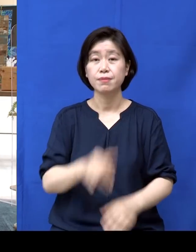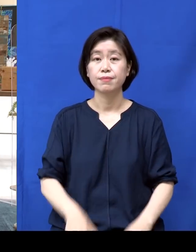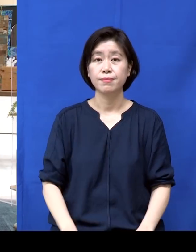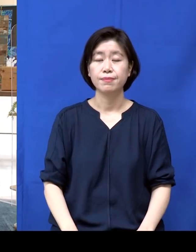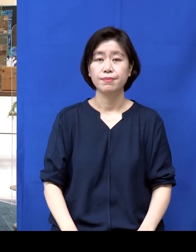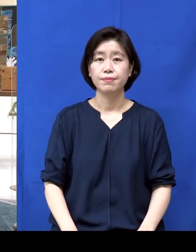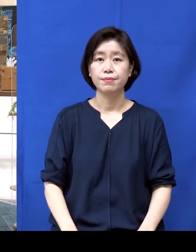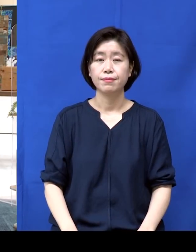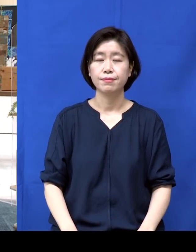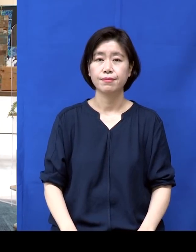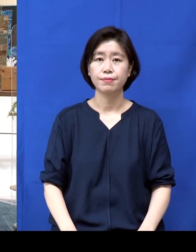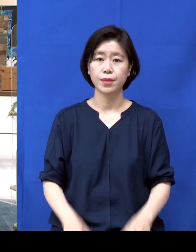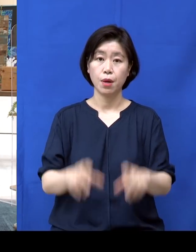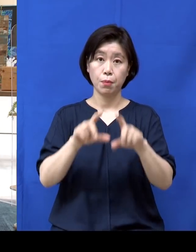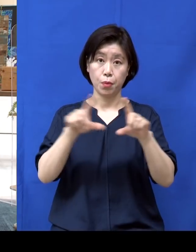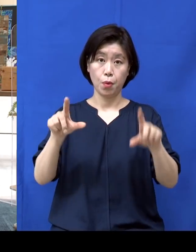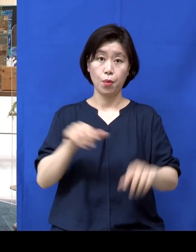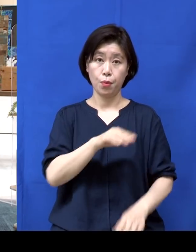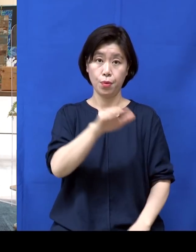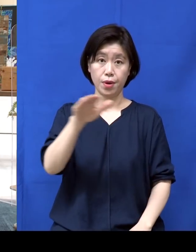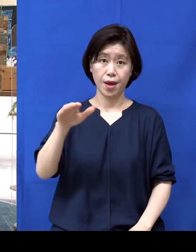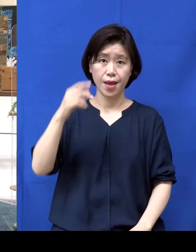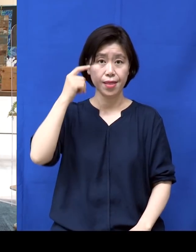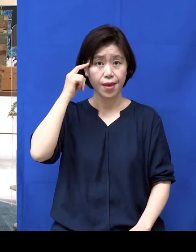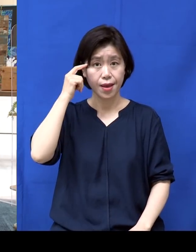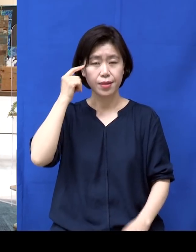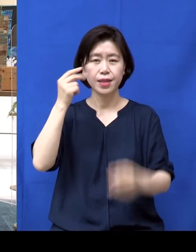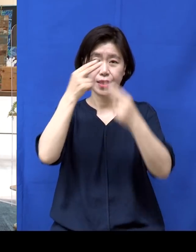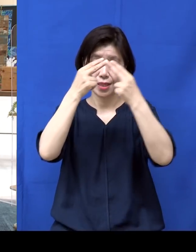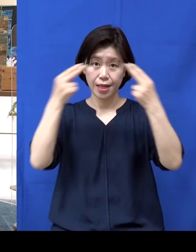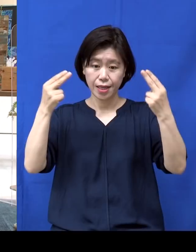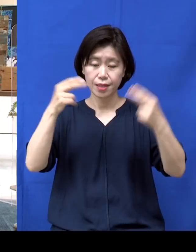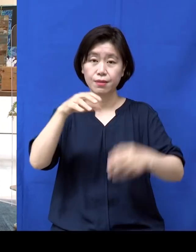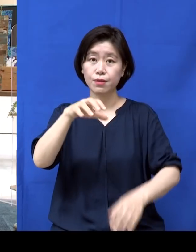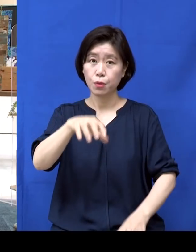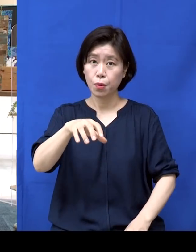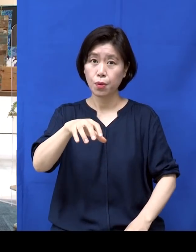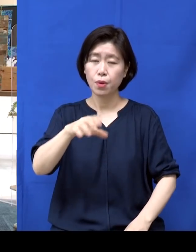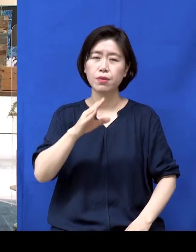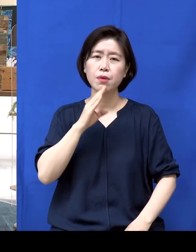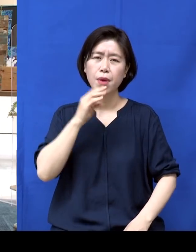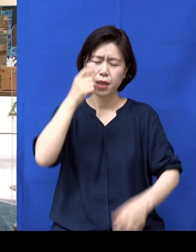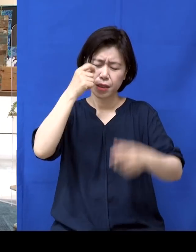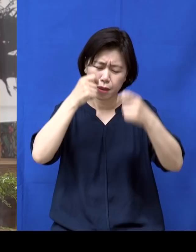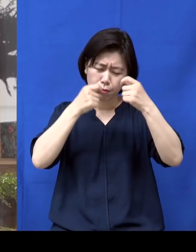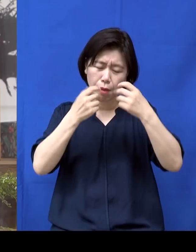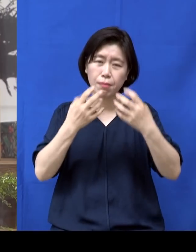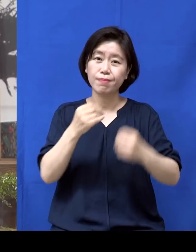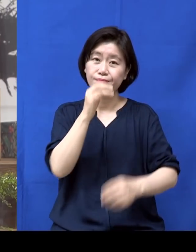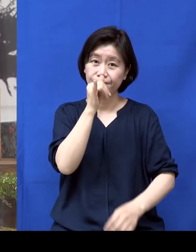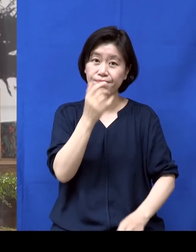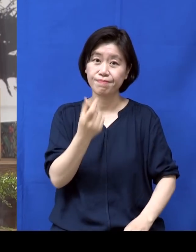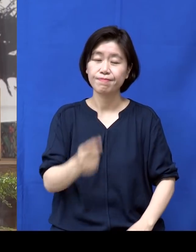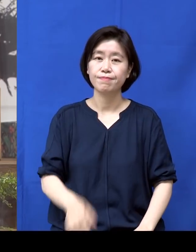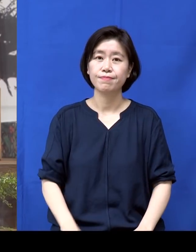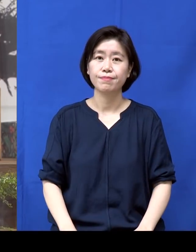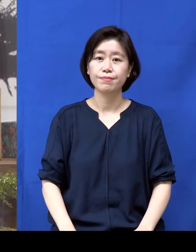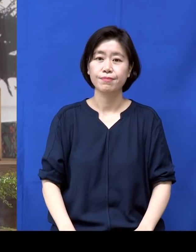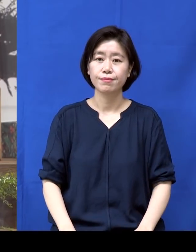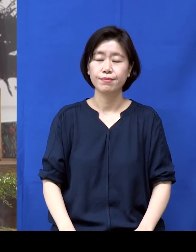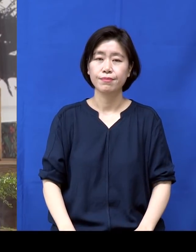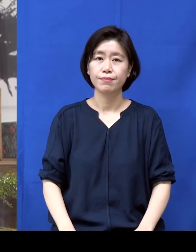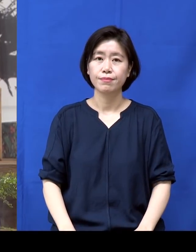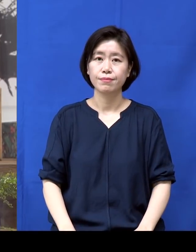저희가 생각하는 장례식장의 풍경이 이런 슬픔이 가득한 곳이잖아요. 그래서 쉽게 말